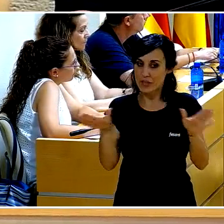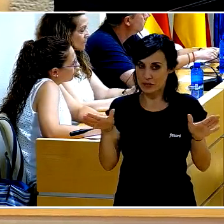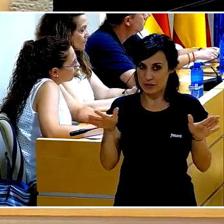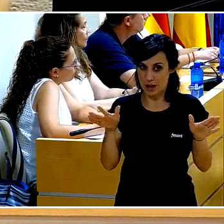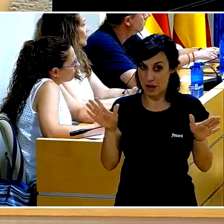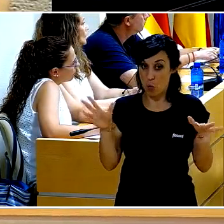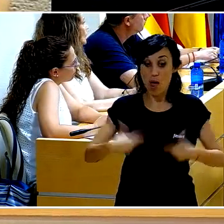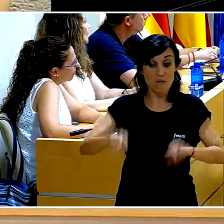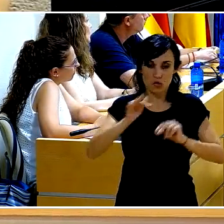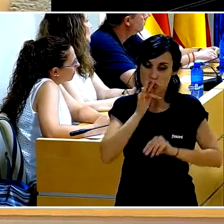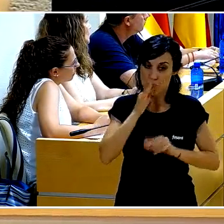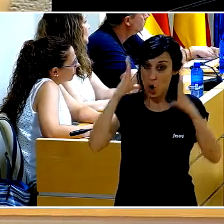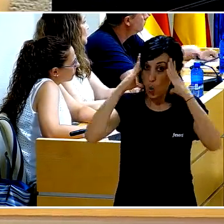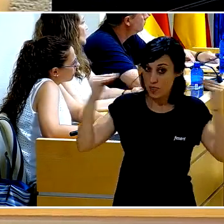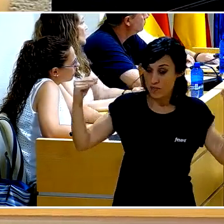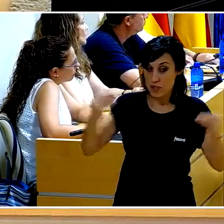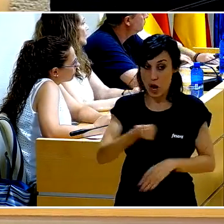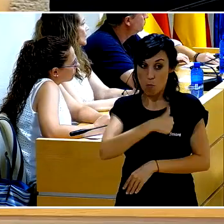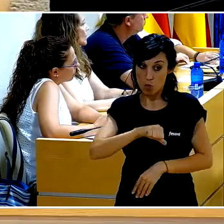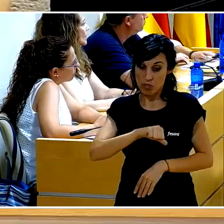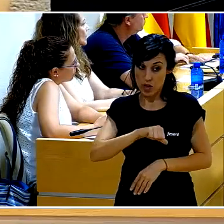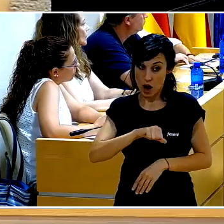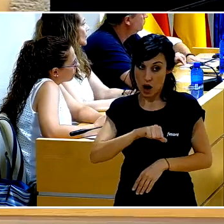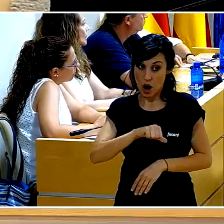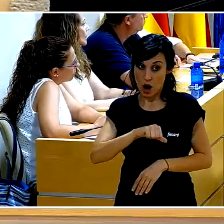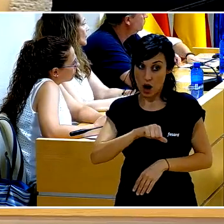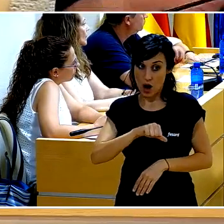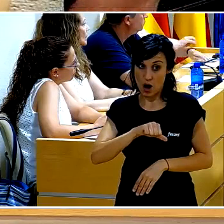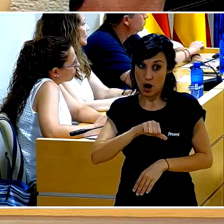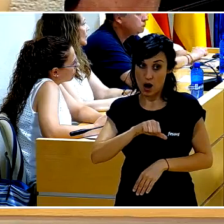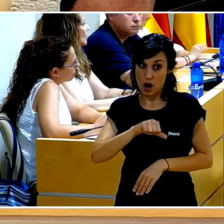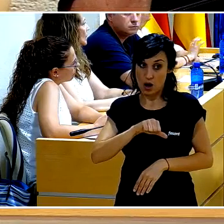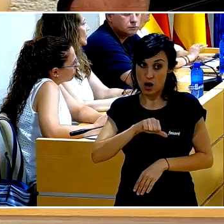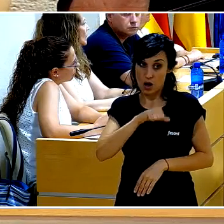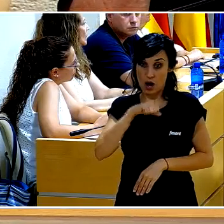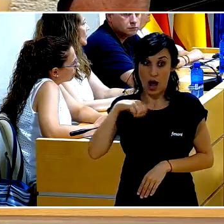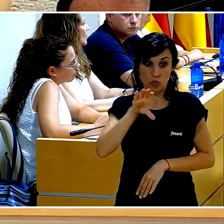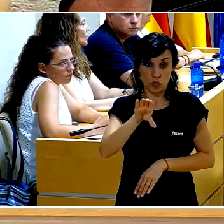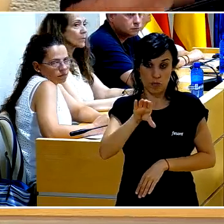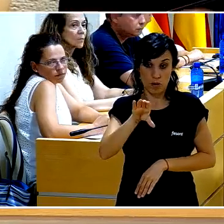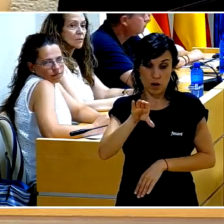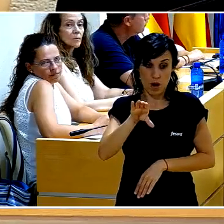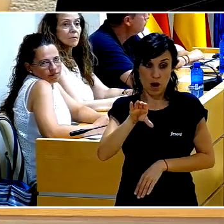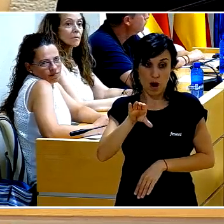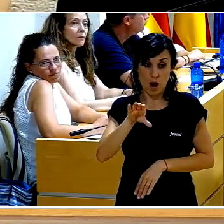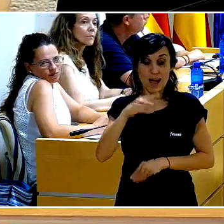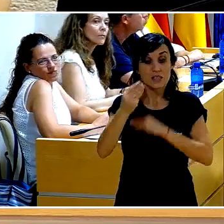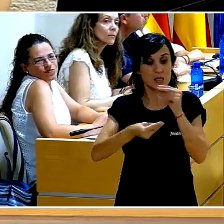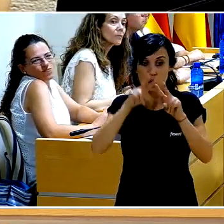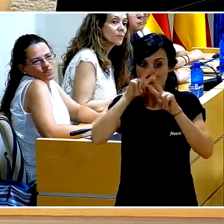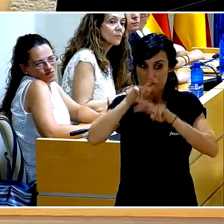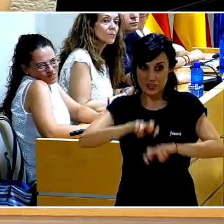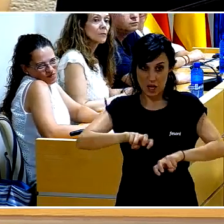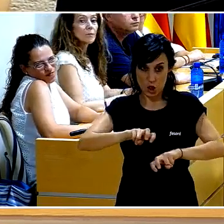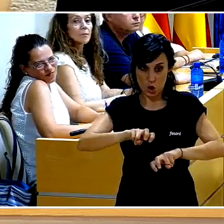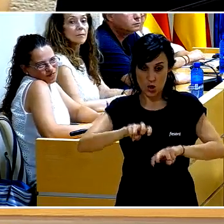La Guàrdia Civil, la Policia Autonòmica estan fent unes... preguntes encara. Estan fent una investigació